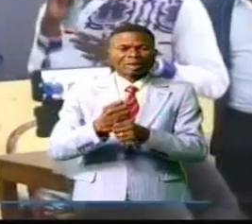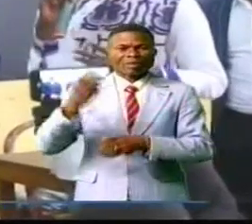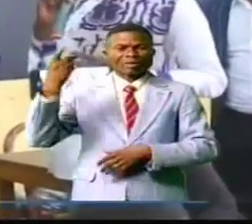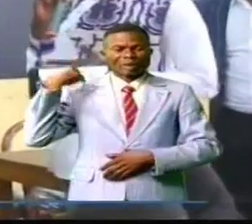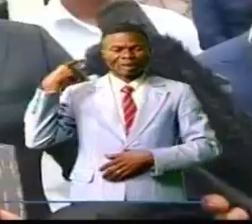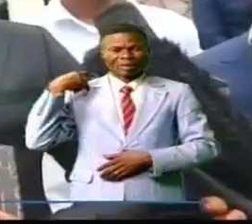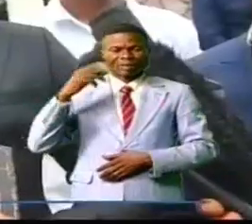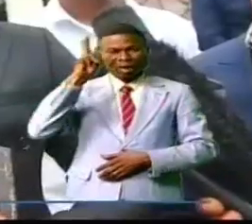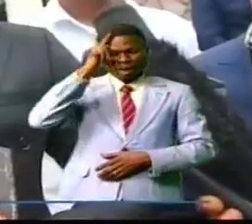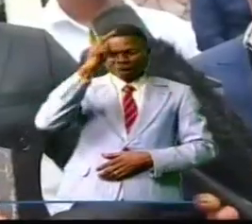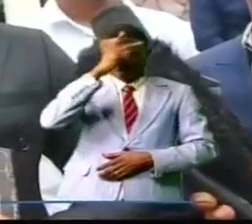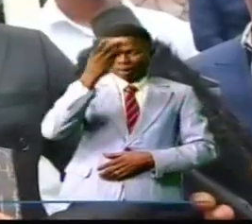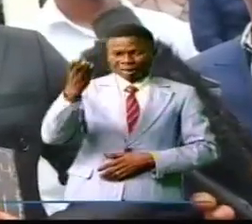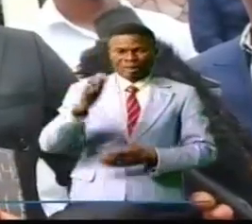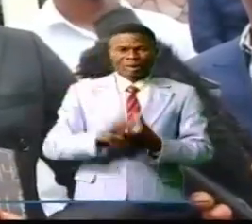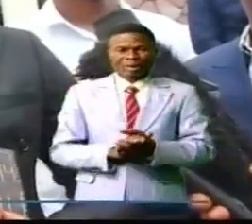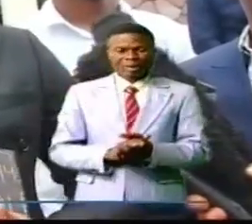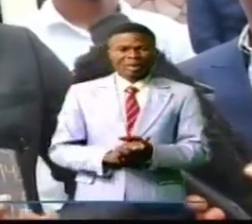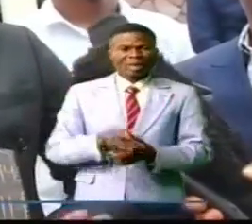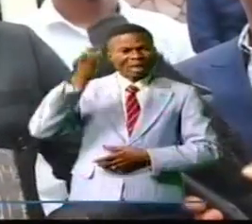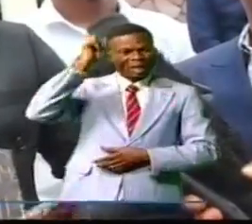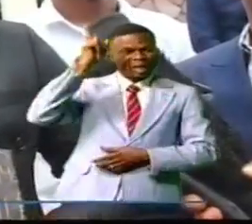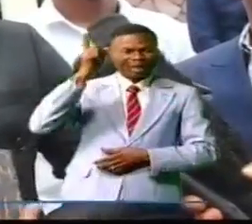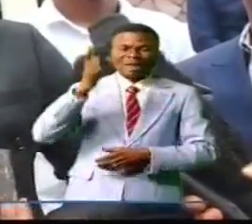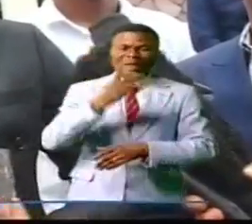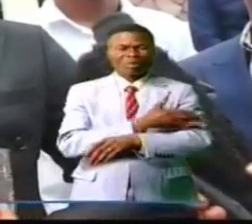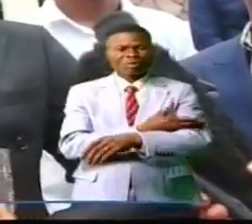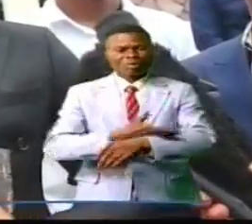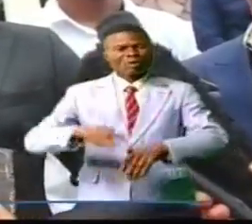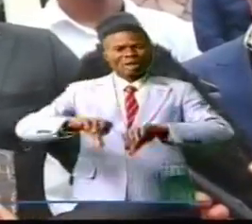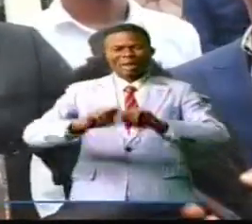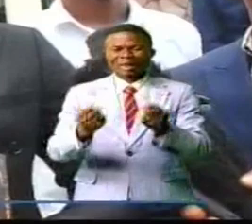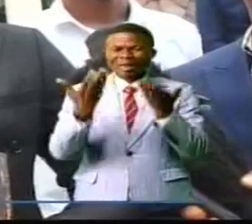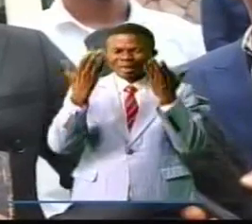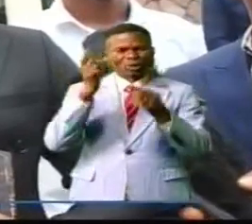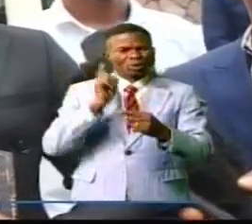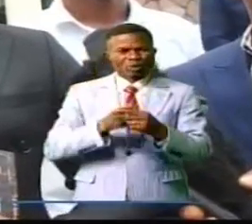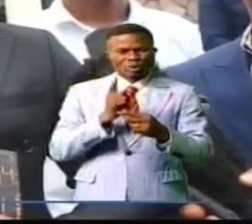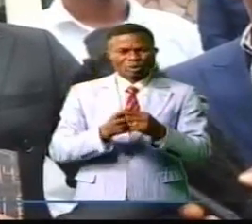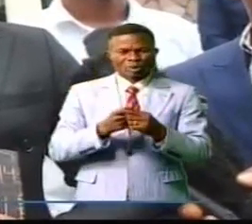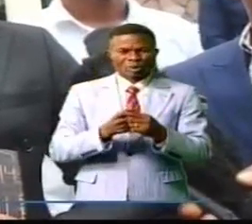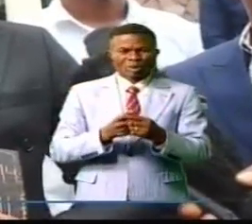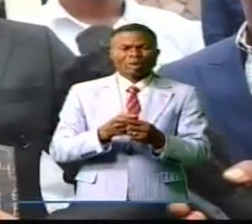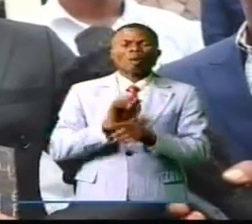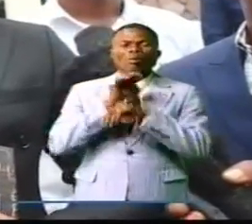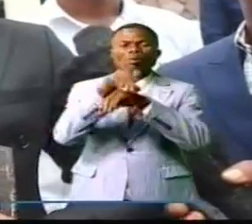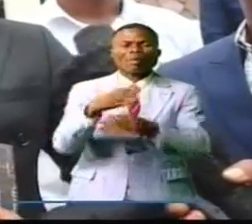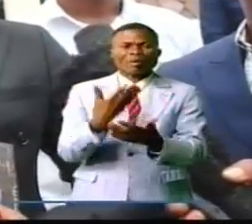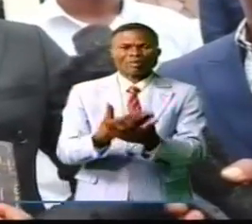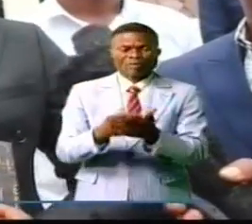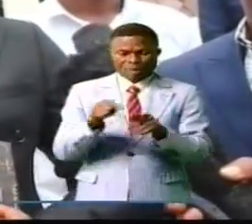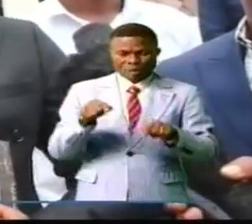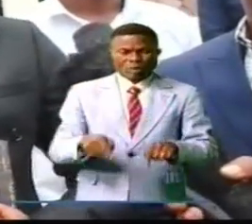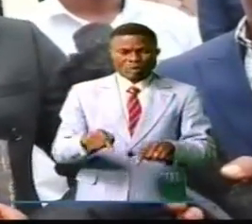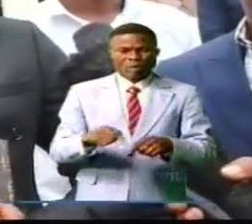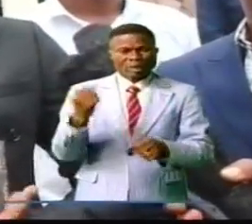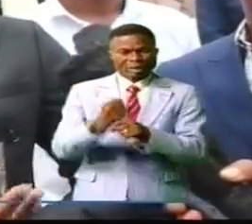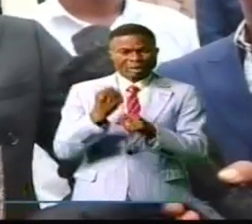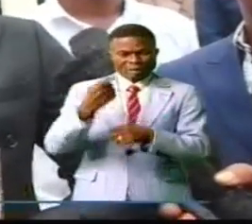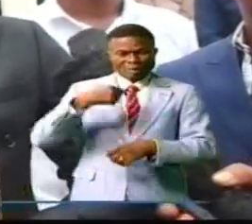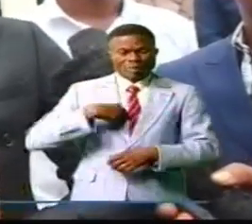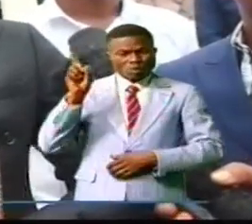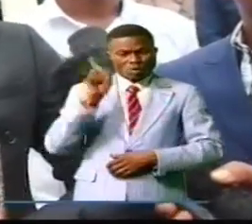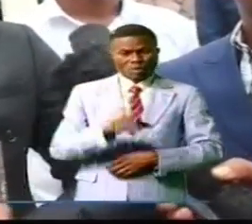Tchangou. Et ça qui n'a été moko ya bien té pour na ba étudiant kotangela na intervenir qui tout de suite sur les lois là qui devoir nanga ya